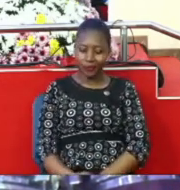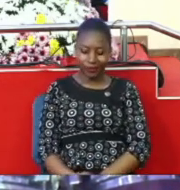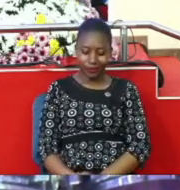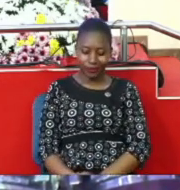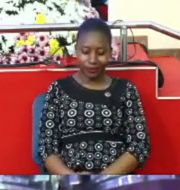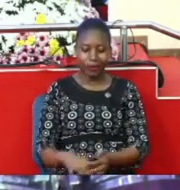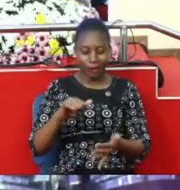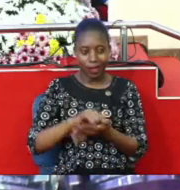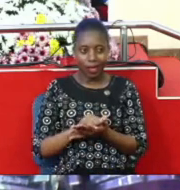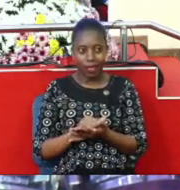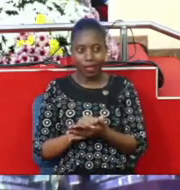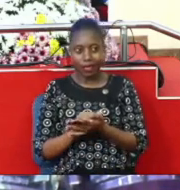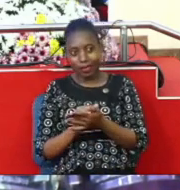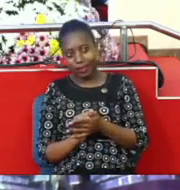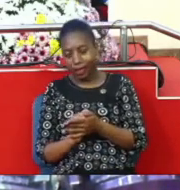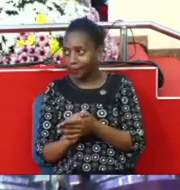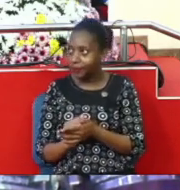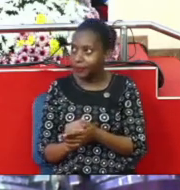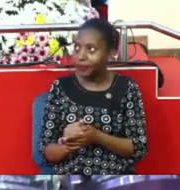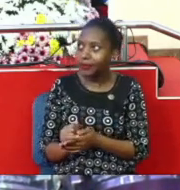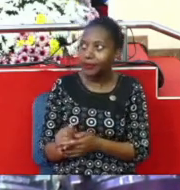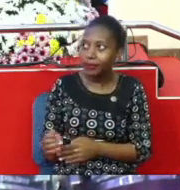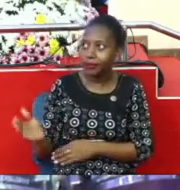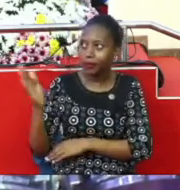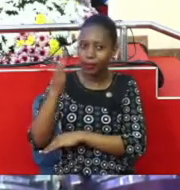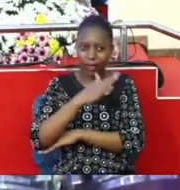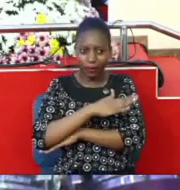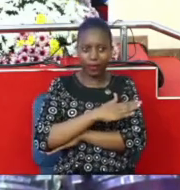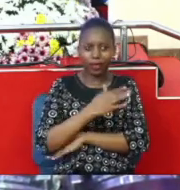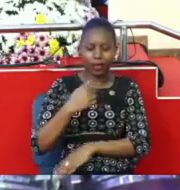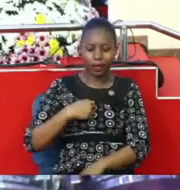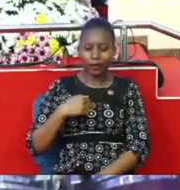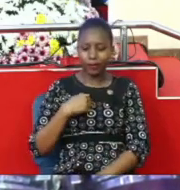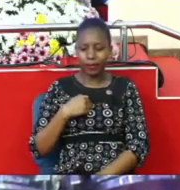That evening, jioni ile, I was in jail. Nilikuwa gerezani.